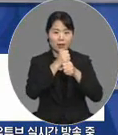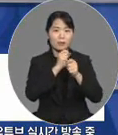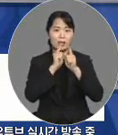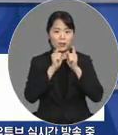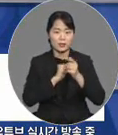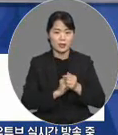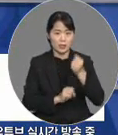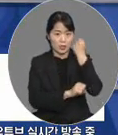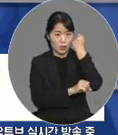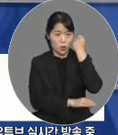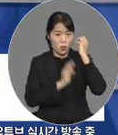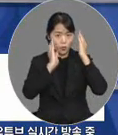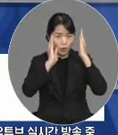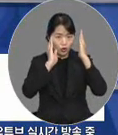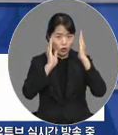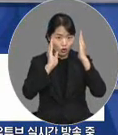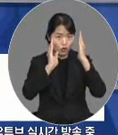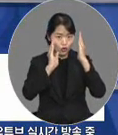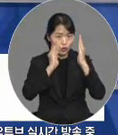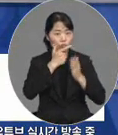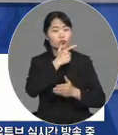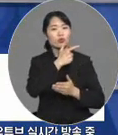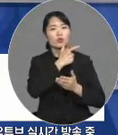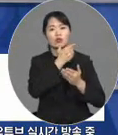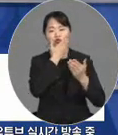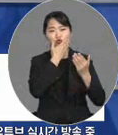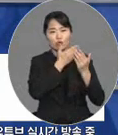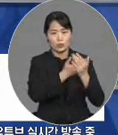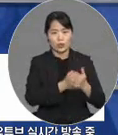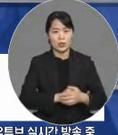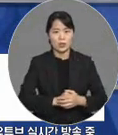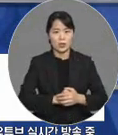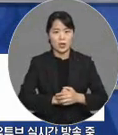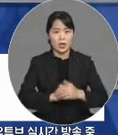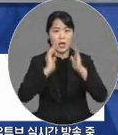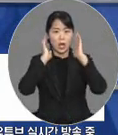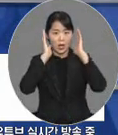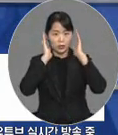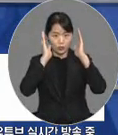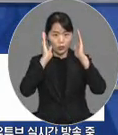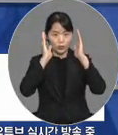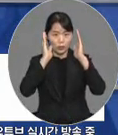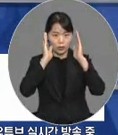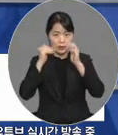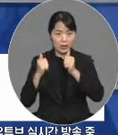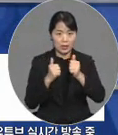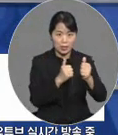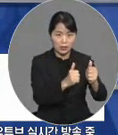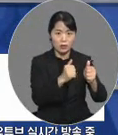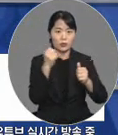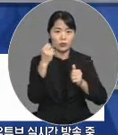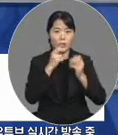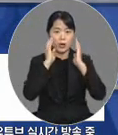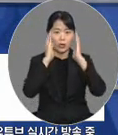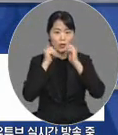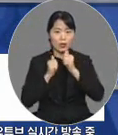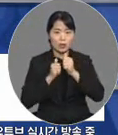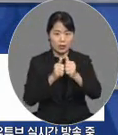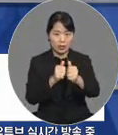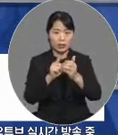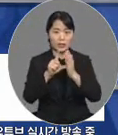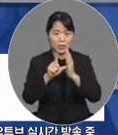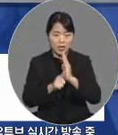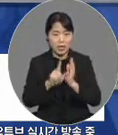그렇지 않습니다. 기초학력을 갖춘다는 것은 학교 수업을 따라가는 것이고 학교 수업을 따라가면